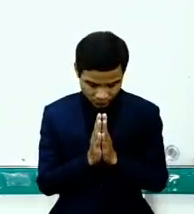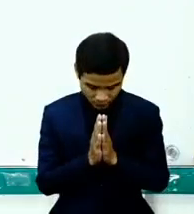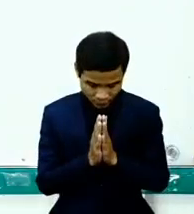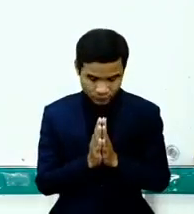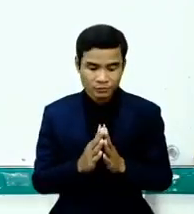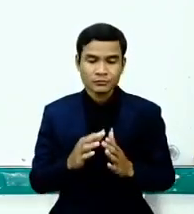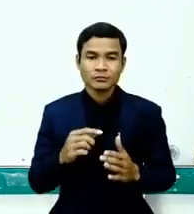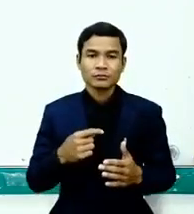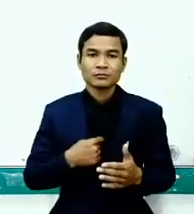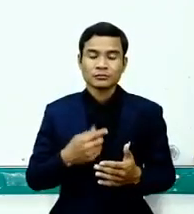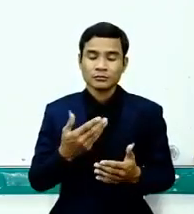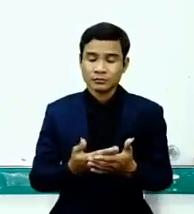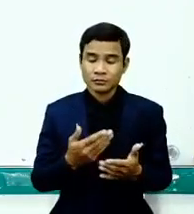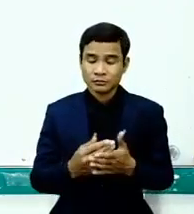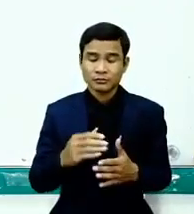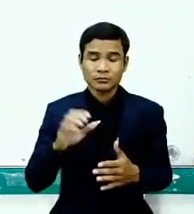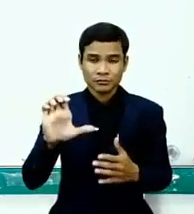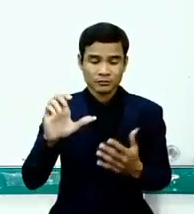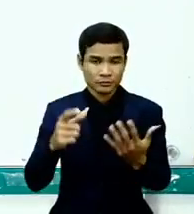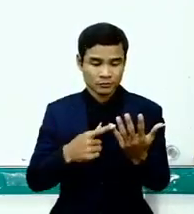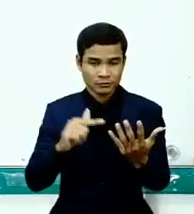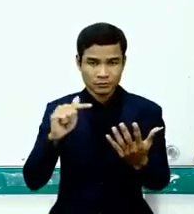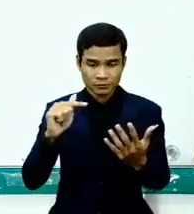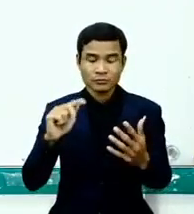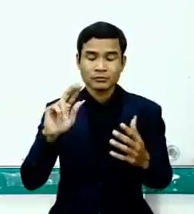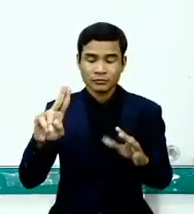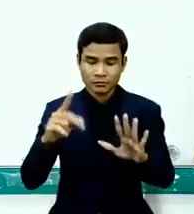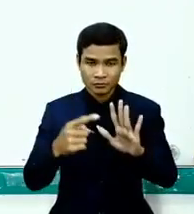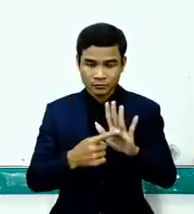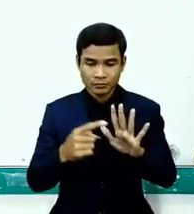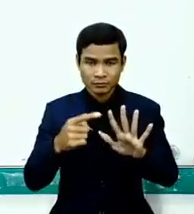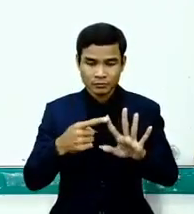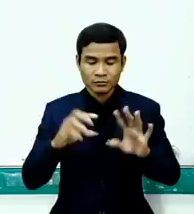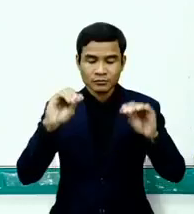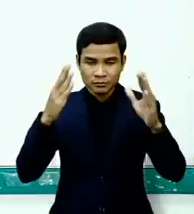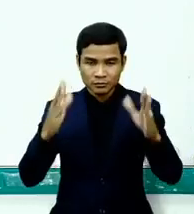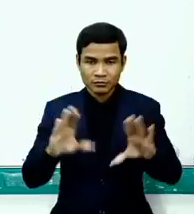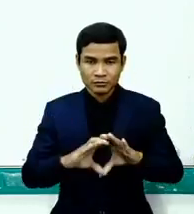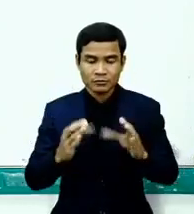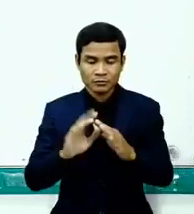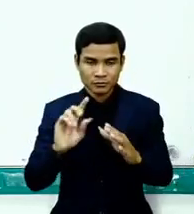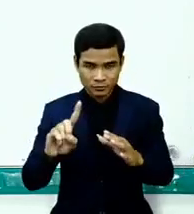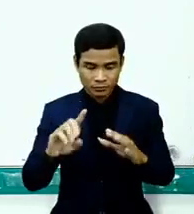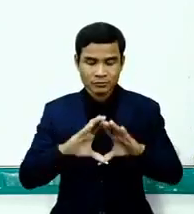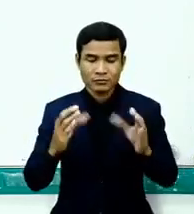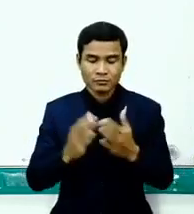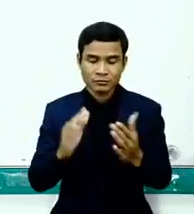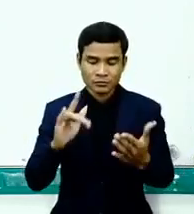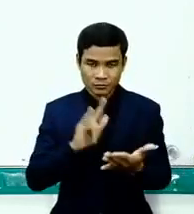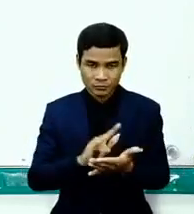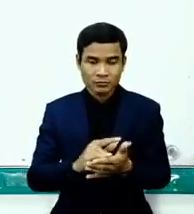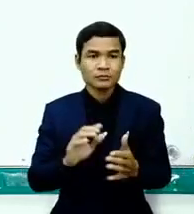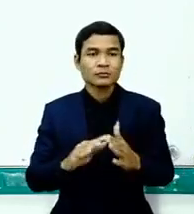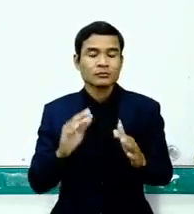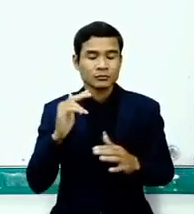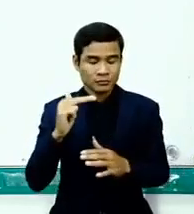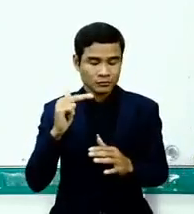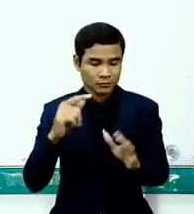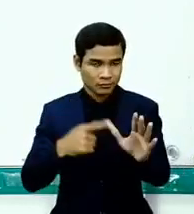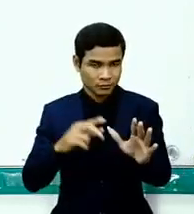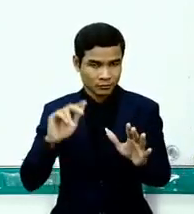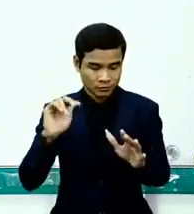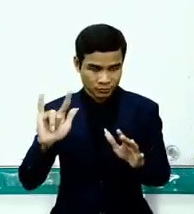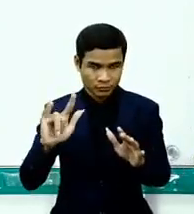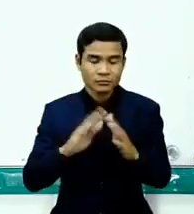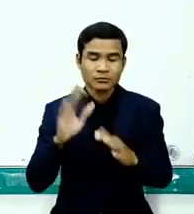ចាសសូមគោរពជម្រាបសួរនាងខ្ញុំឈ្មោះឆៅឆេងអ៊ីជាគ្រូបង្រៀនថ្នាក់ទី1នៅសាលាបឋមសិក្សាស្វាយទៀបស្រុកចំការ